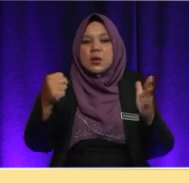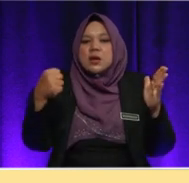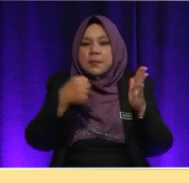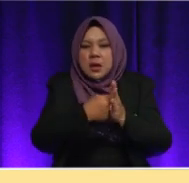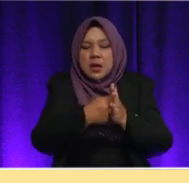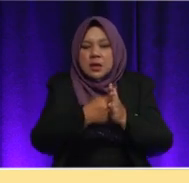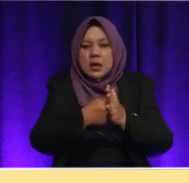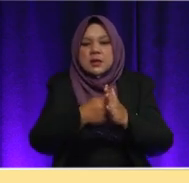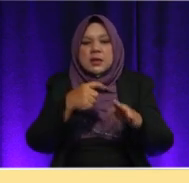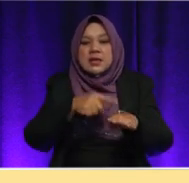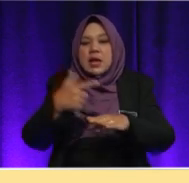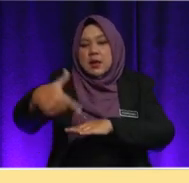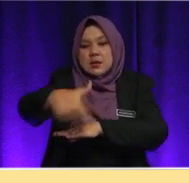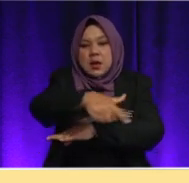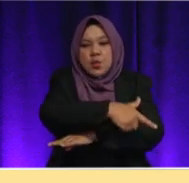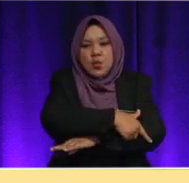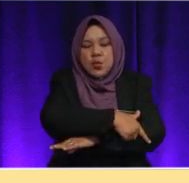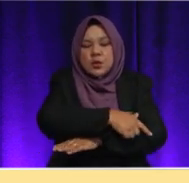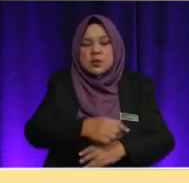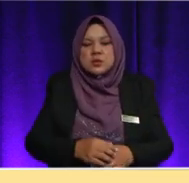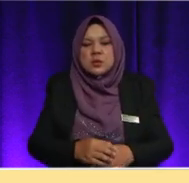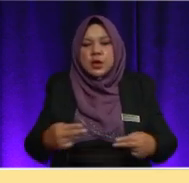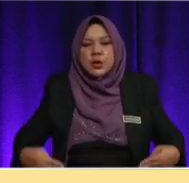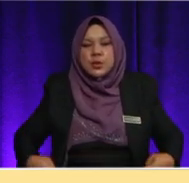air laut maka kita kadang